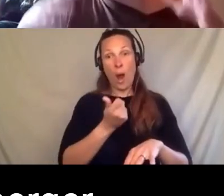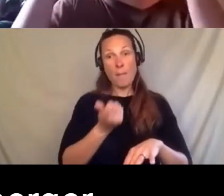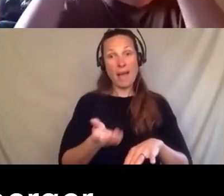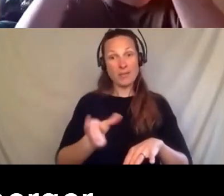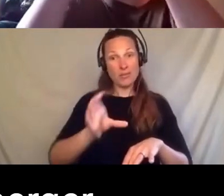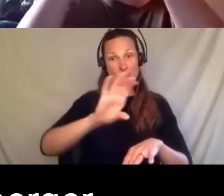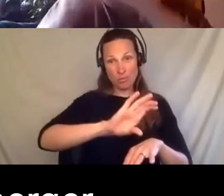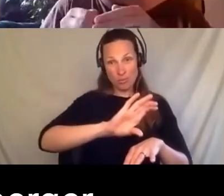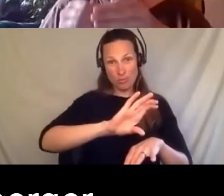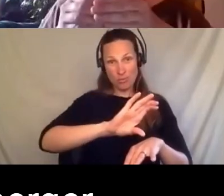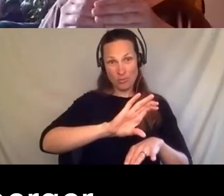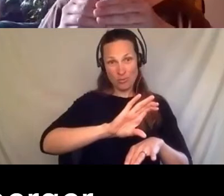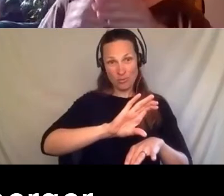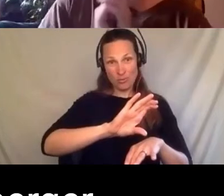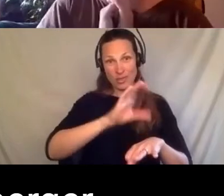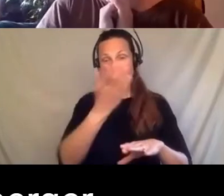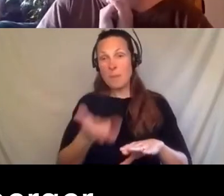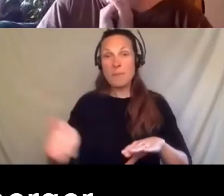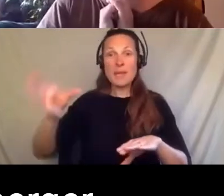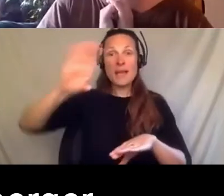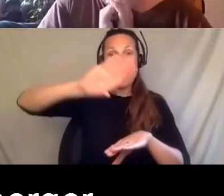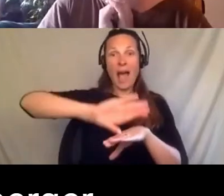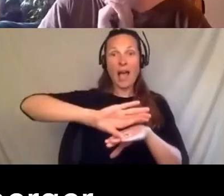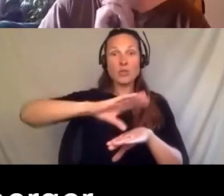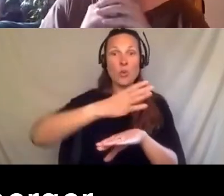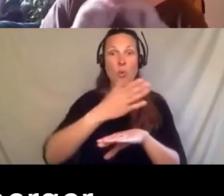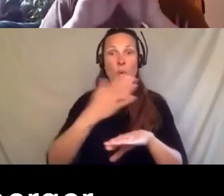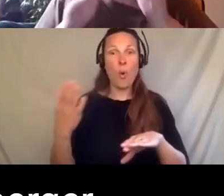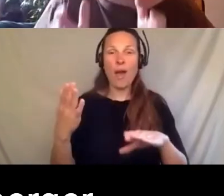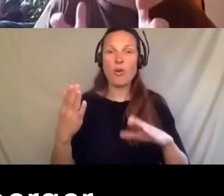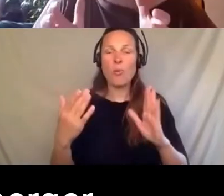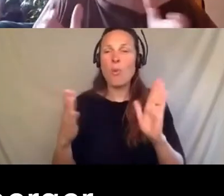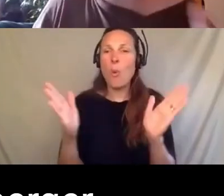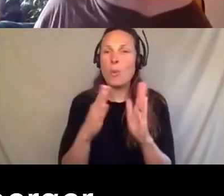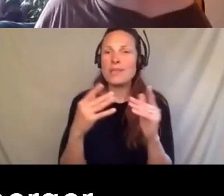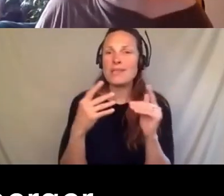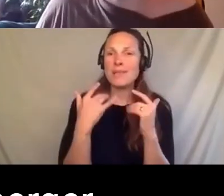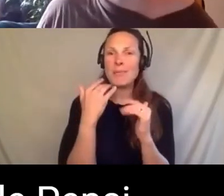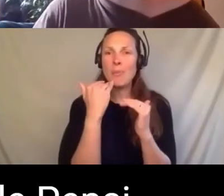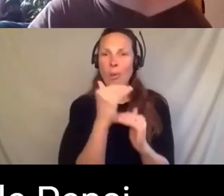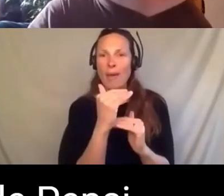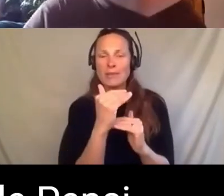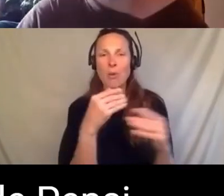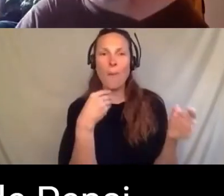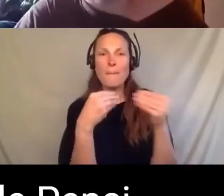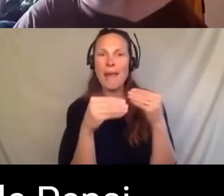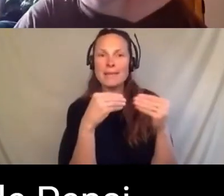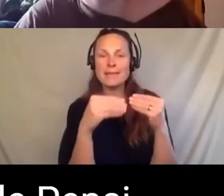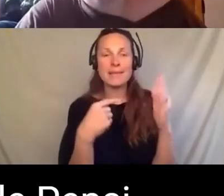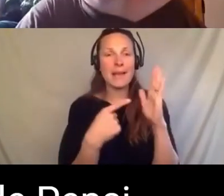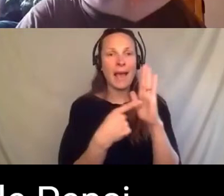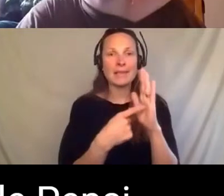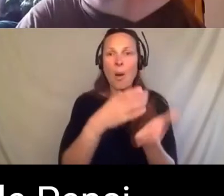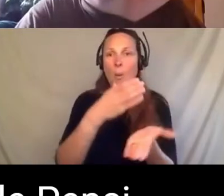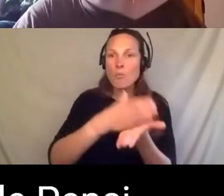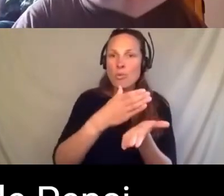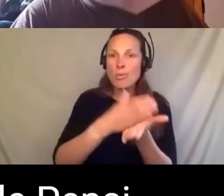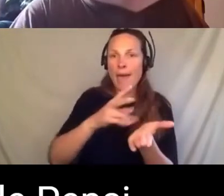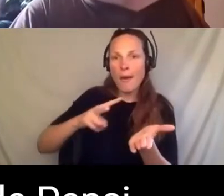aspergé, et on met comme une petite protection sur le dessus. Là. Donc, ça peut être une